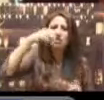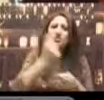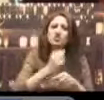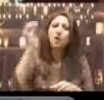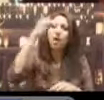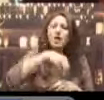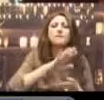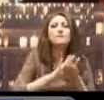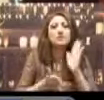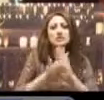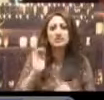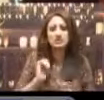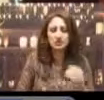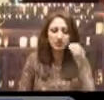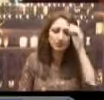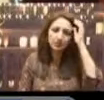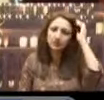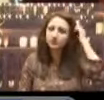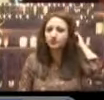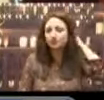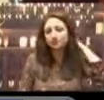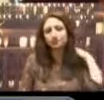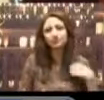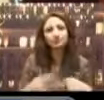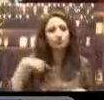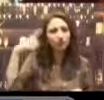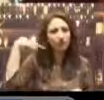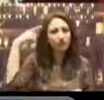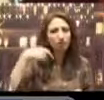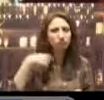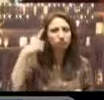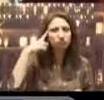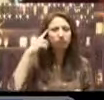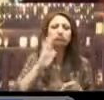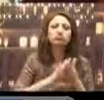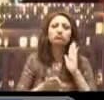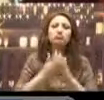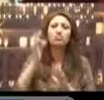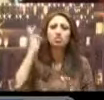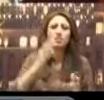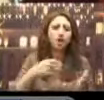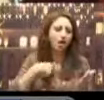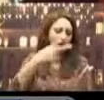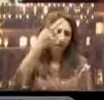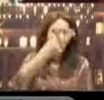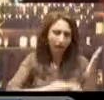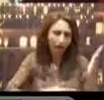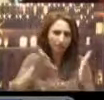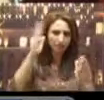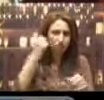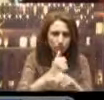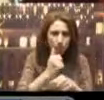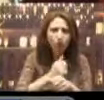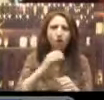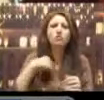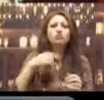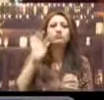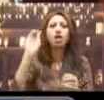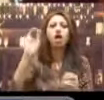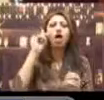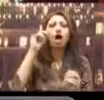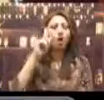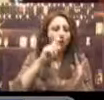بدات اعمل ده بطريقه يعني بيني وبين نفسي تماما، يعني بدات في الاعمال اللي بعد كده، في المرحله اللي بعد كده، ان انا ابدا انا ناوي